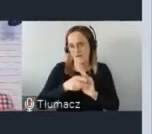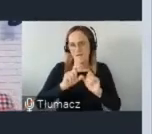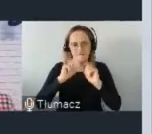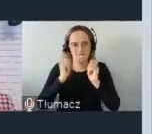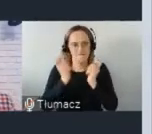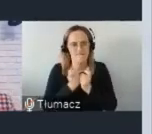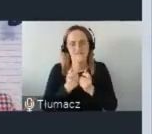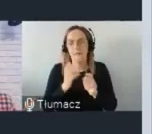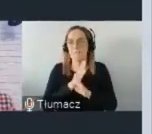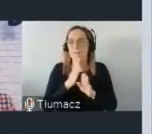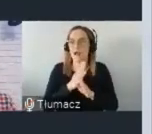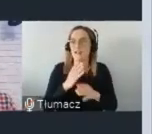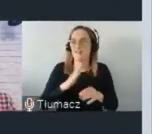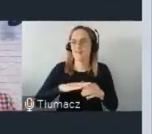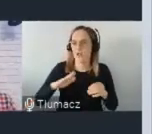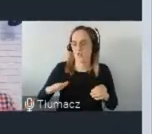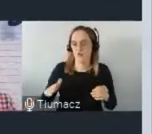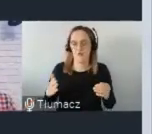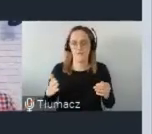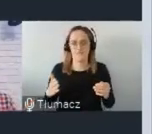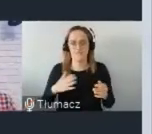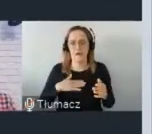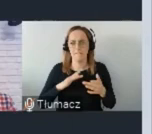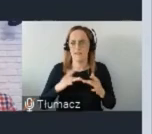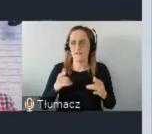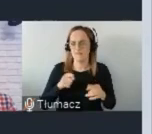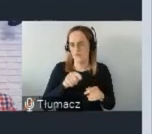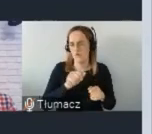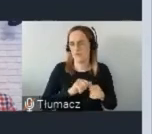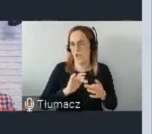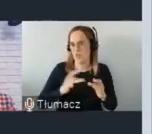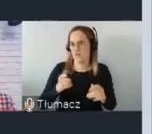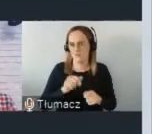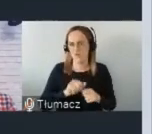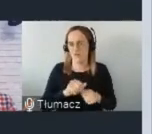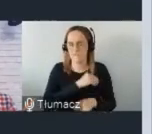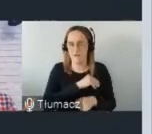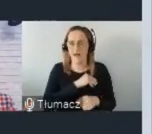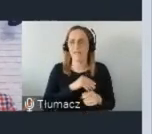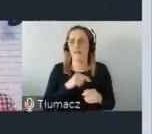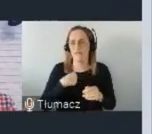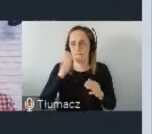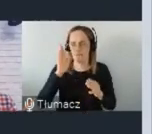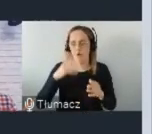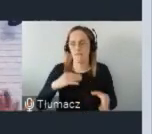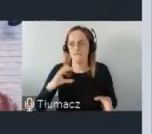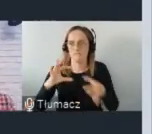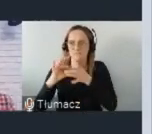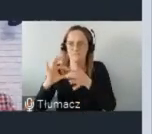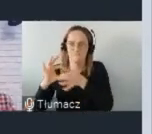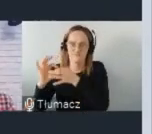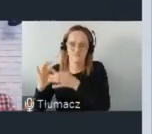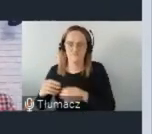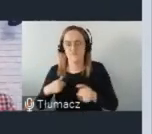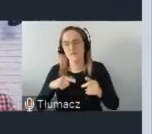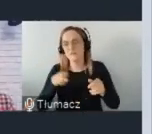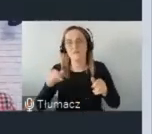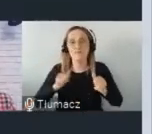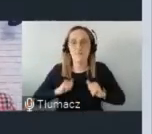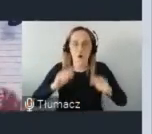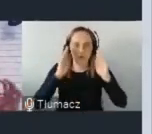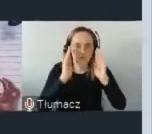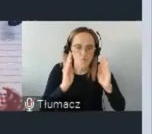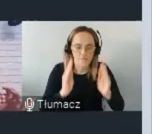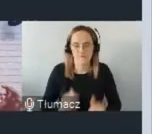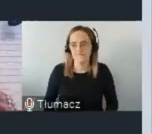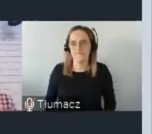parki narodowe. Tutaj mamy też link. Ja myślę sobie, że te linki w materiałach czy prezentacji później dołączę wszystkie, żebyście teraz na spokojnie się skupili.